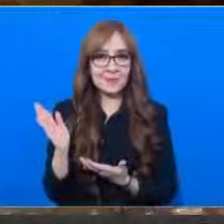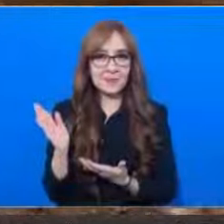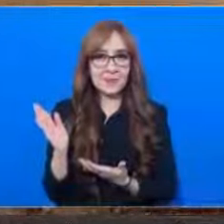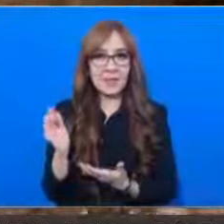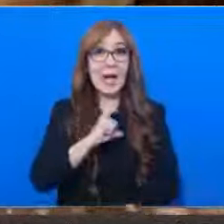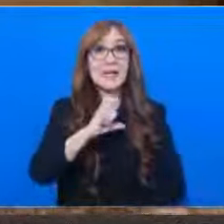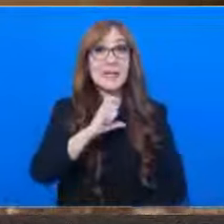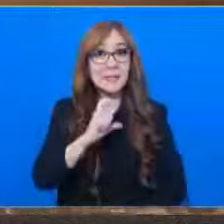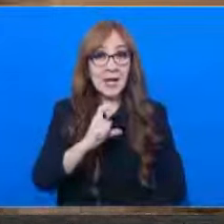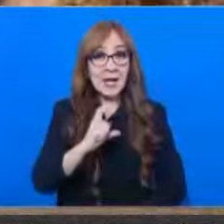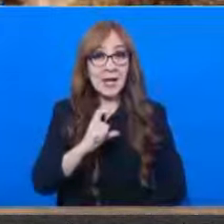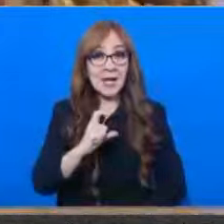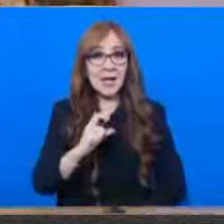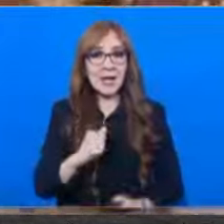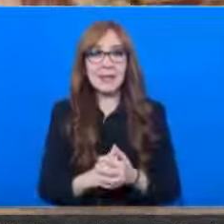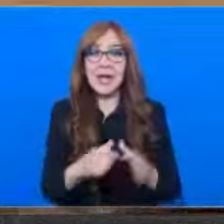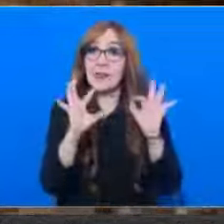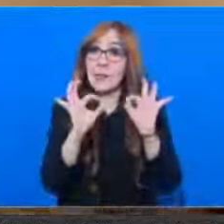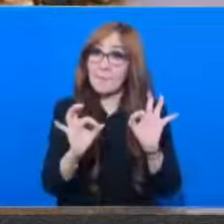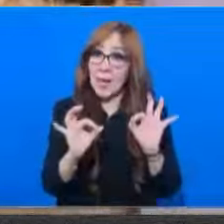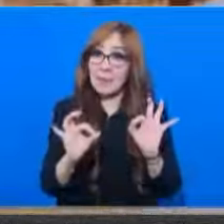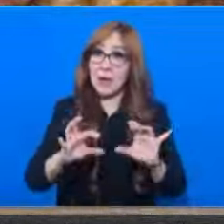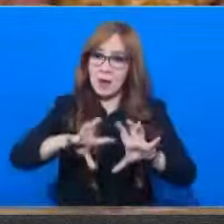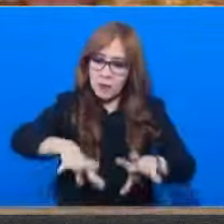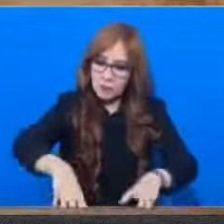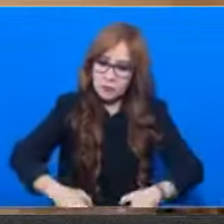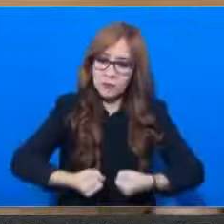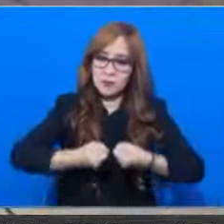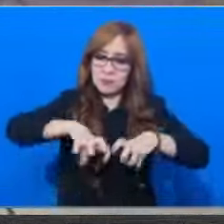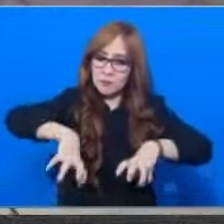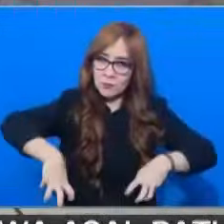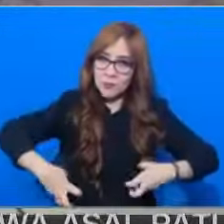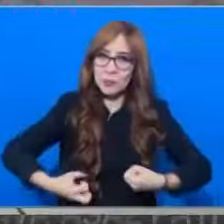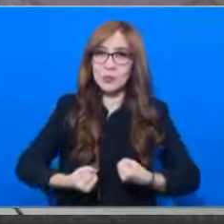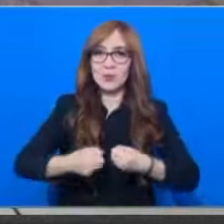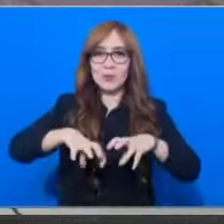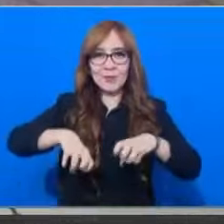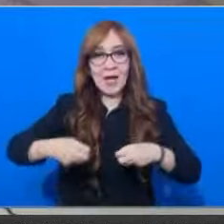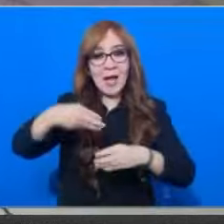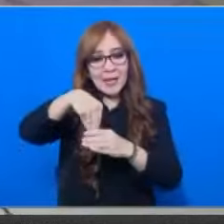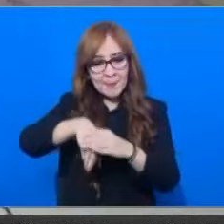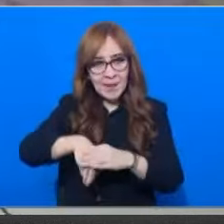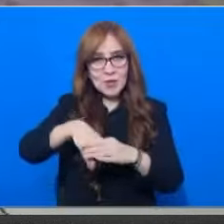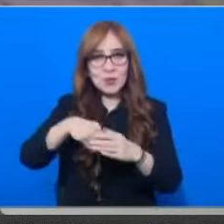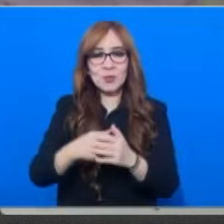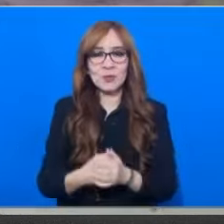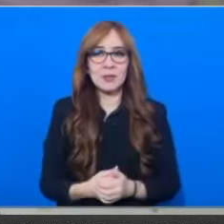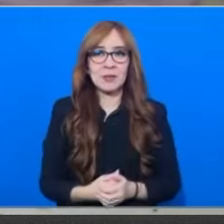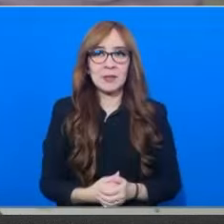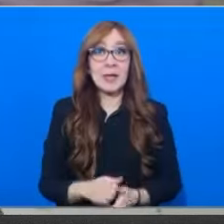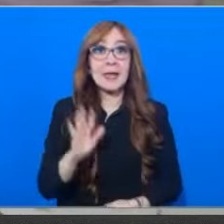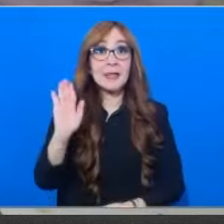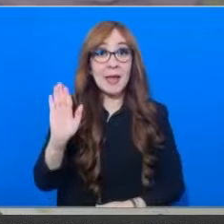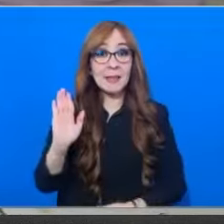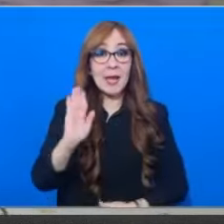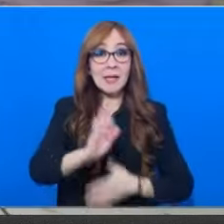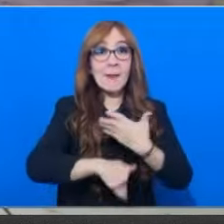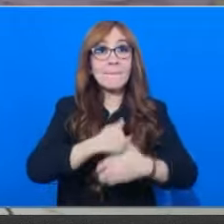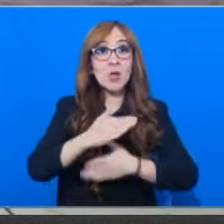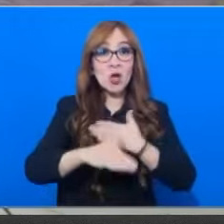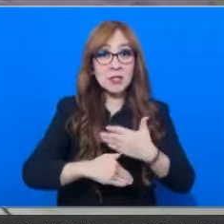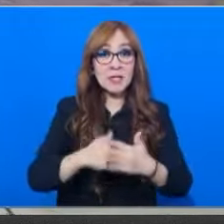tertentu agar bumbu meresap sempurna ke dalam potongan daging. Nanti ada proses pendiaman dari marinasi ini